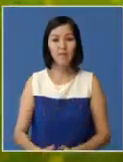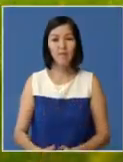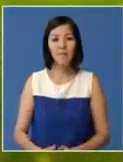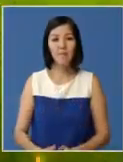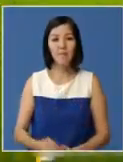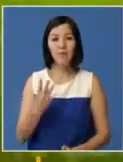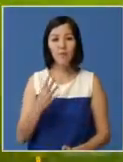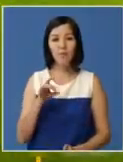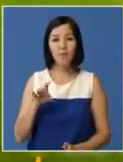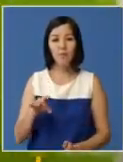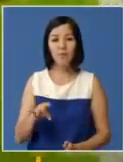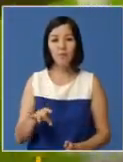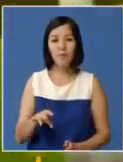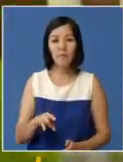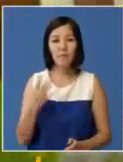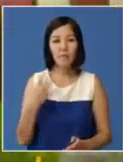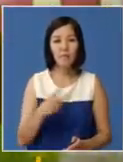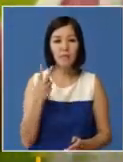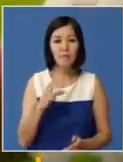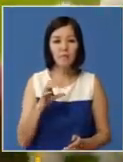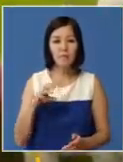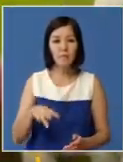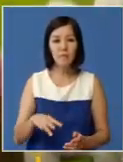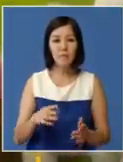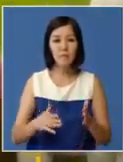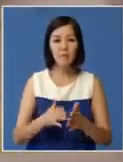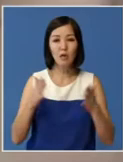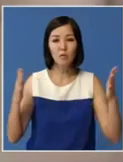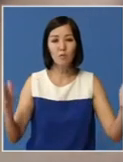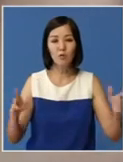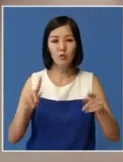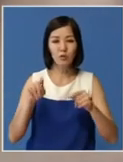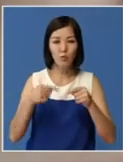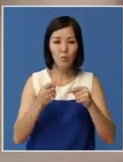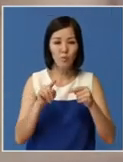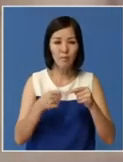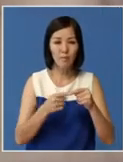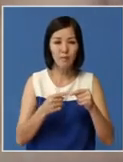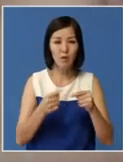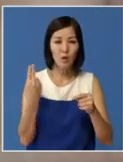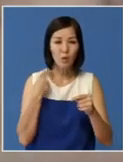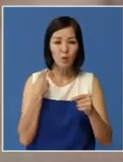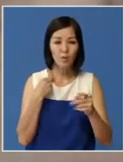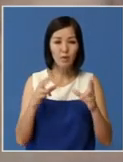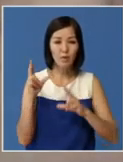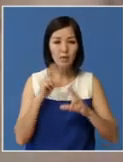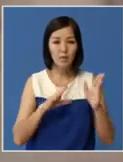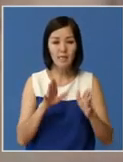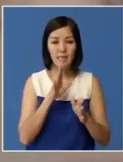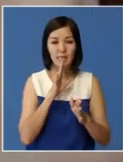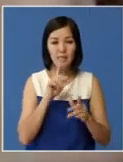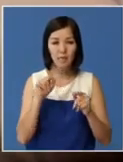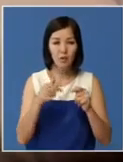4 метр 42 сантиметр бұл әлемдегі ең ұзын нәрі, еңірі тоқыма біз. Мұнымен ұлы британиялық студент Элизабет Бонд